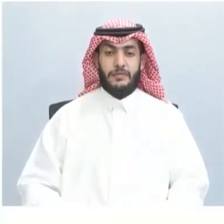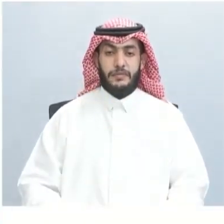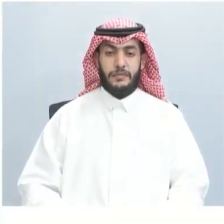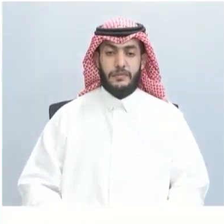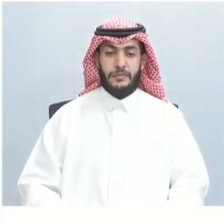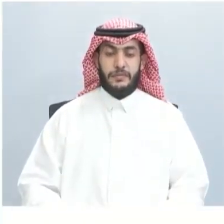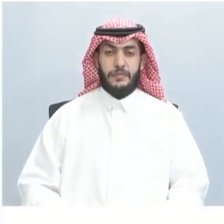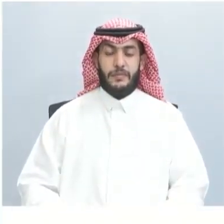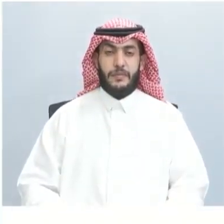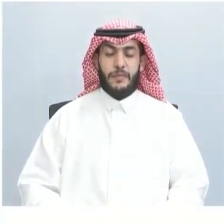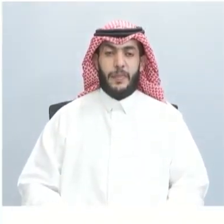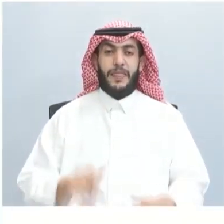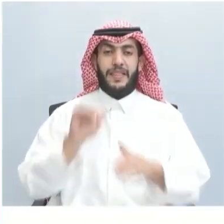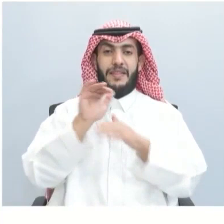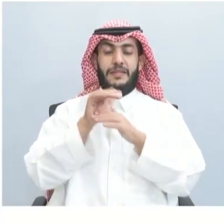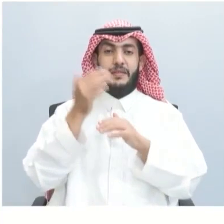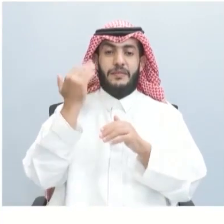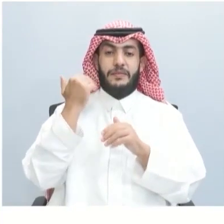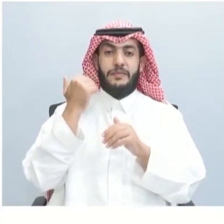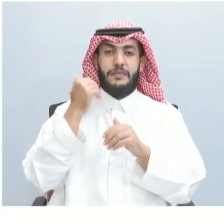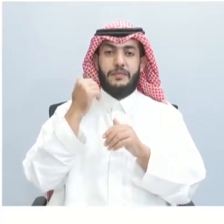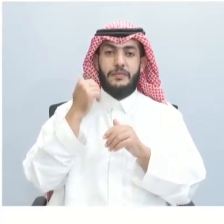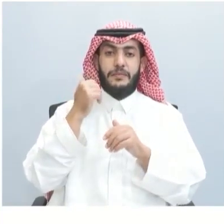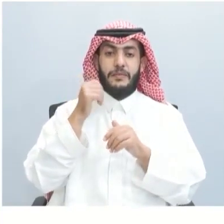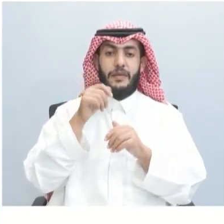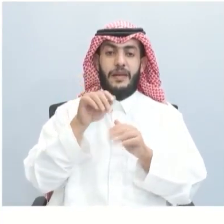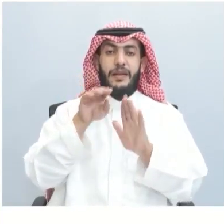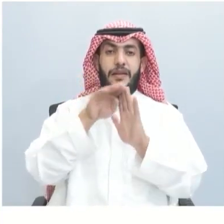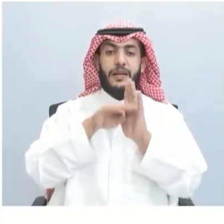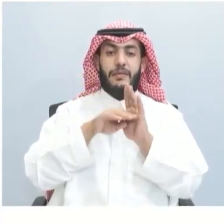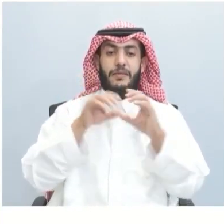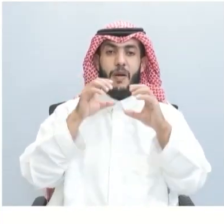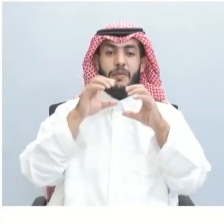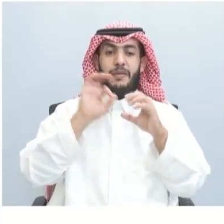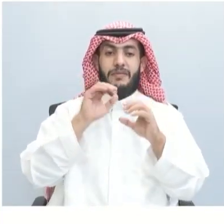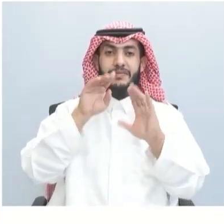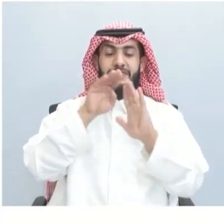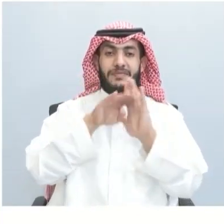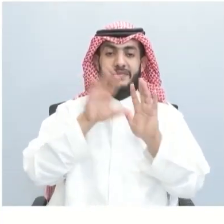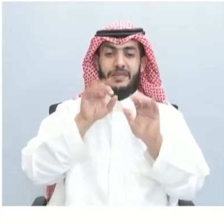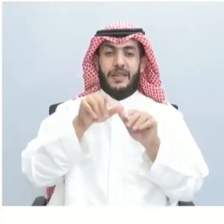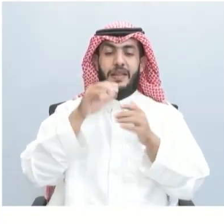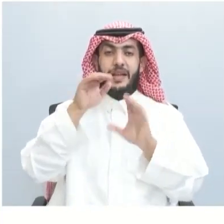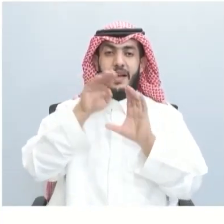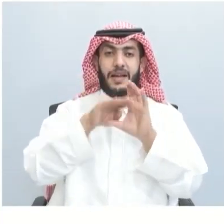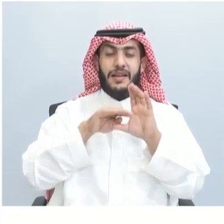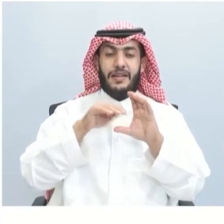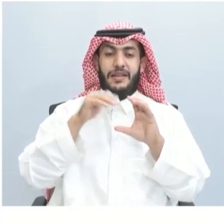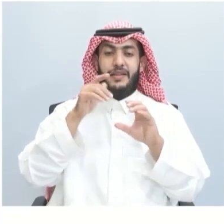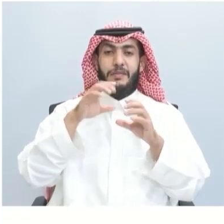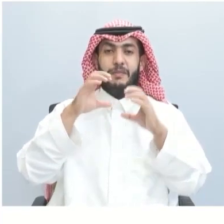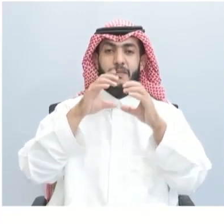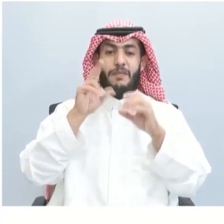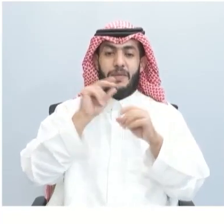مرحبا ايضا تعرفنا في الدرس الماضي على قائمه الهامبرجر وهي قائمه عباره عن